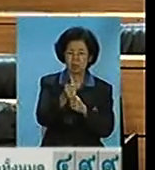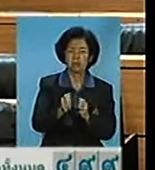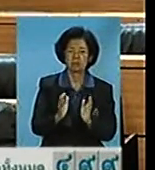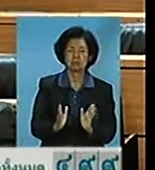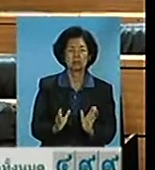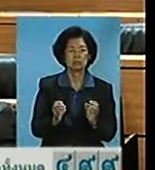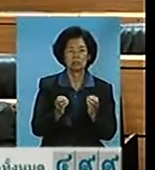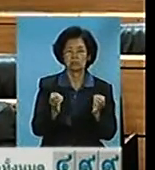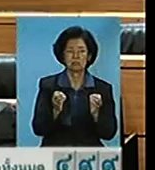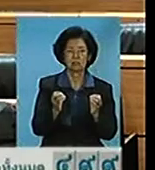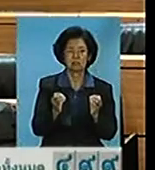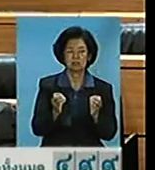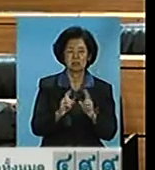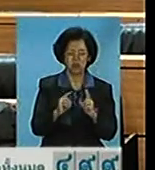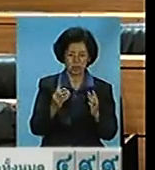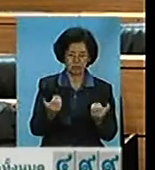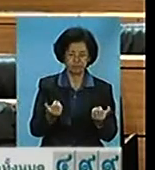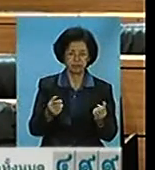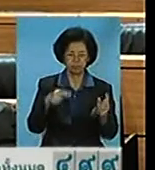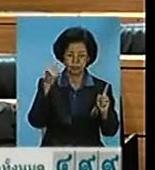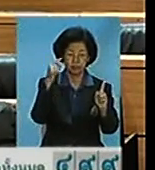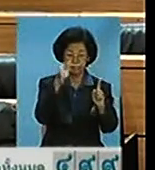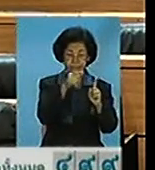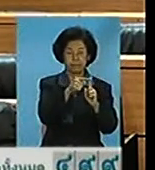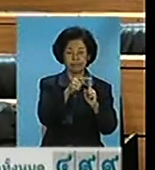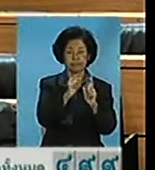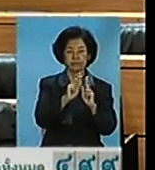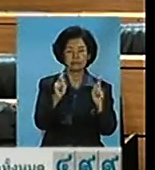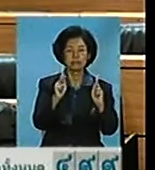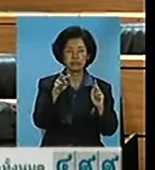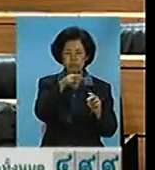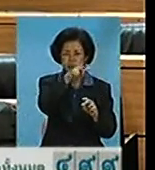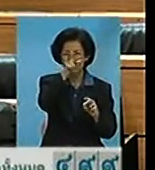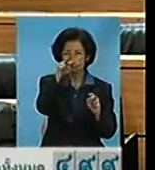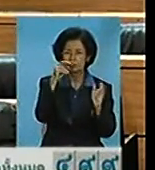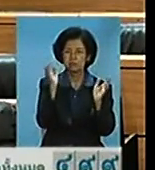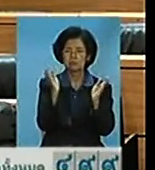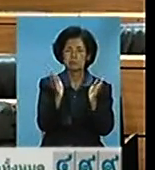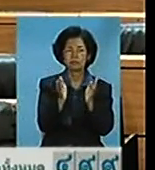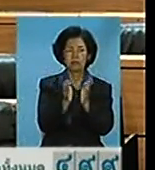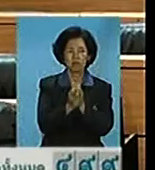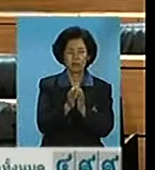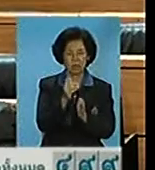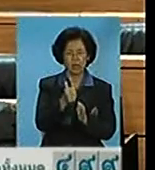แต่วันนี้พอวัตถุประสงค์ครับท่านกรรมธิการมองภาพรวมได้เลยครับว่าวันนี้เราจะ